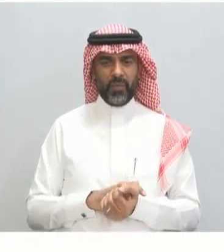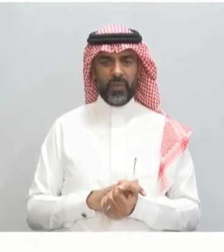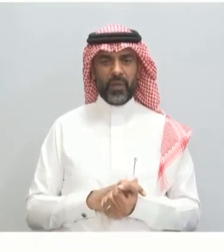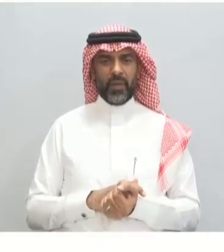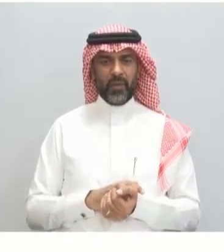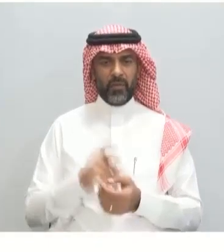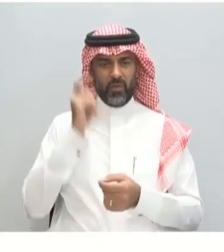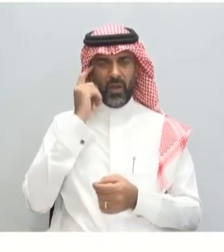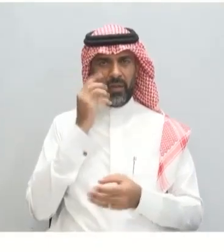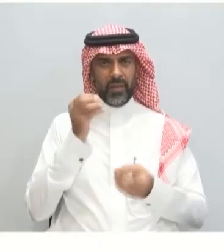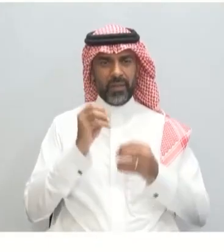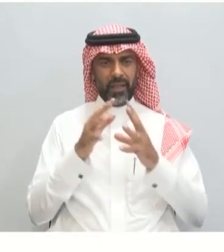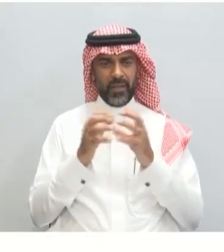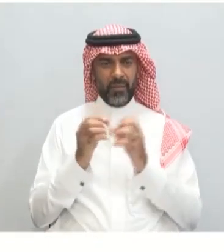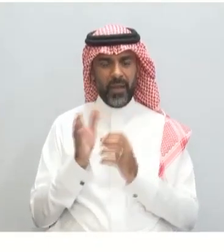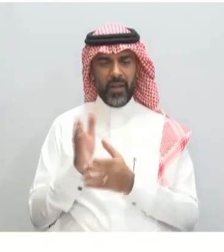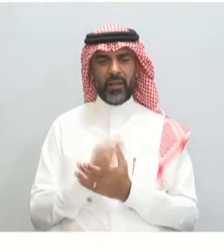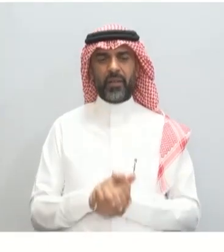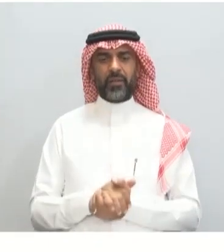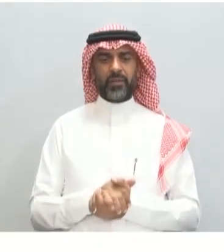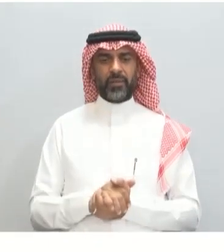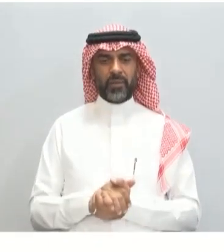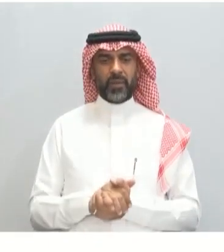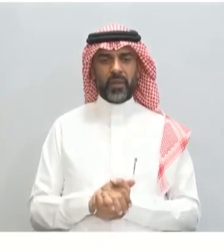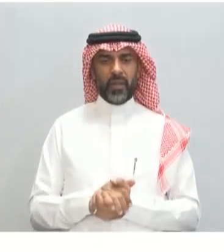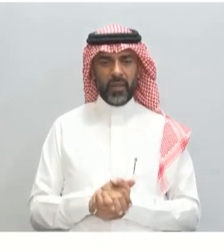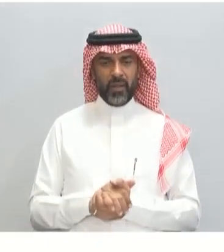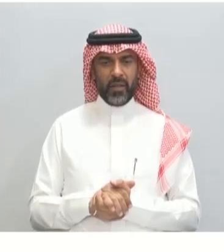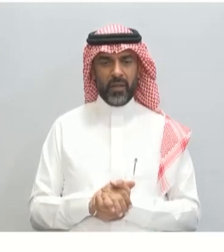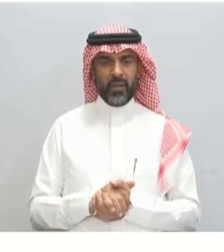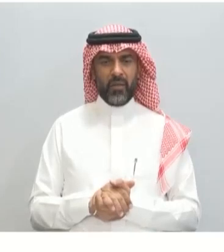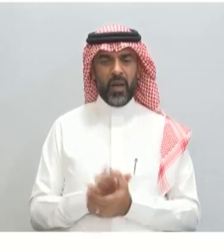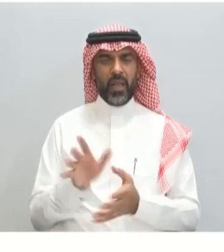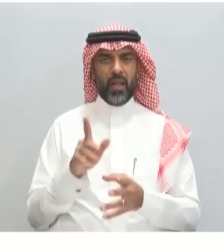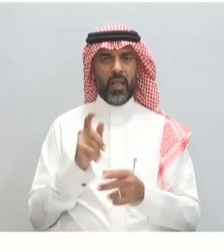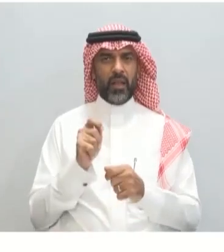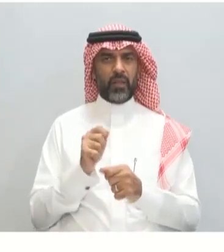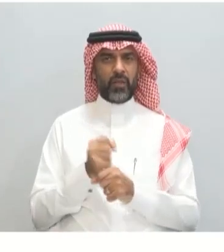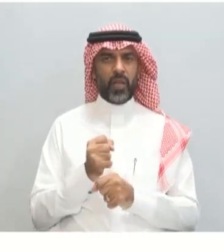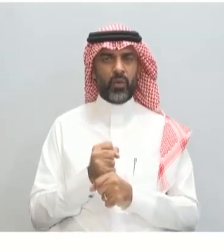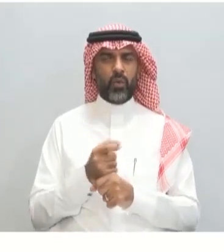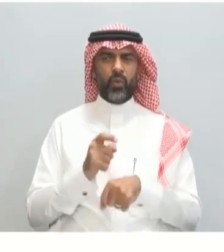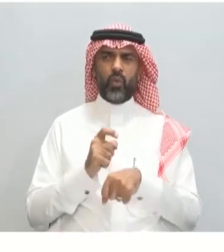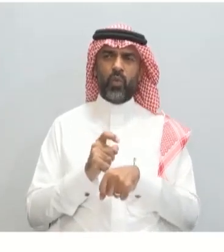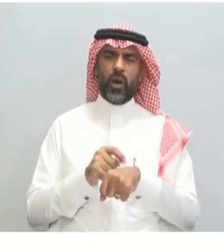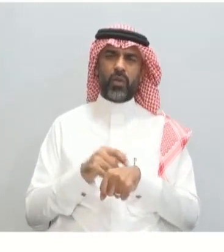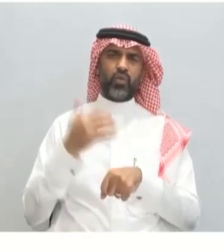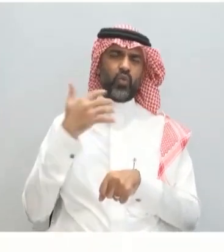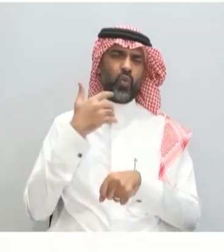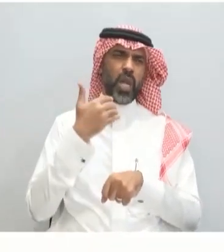الصدوع والانكسارات وماذا ينتج عنها وتعرفنا انها تحدث خلال مده طويله